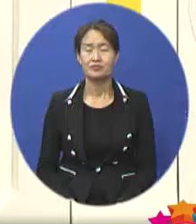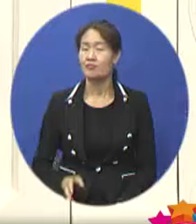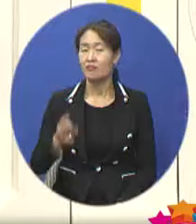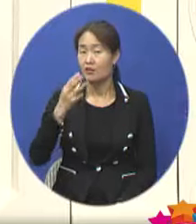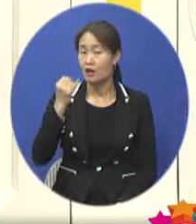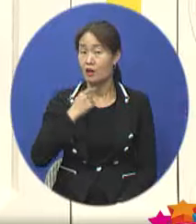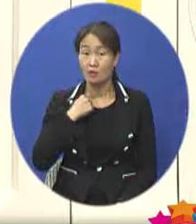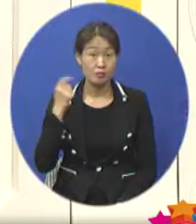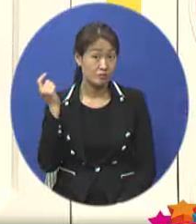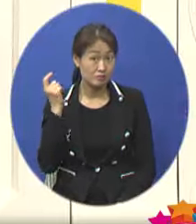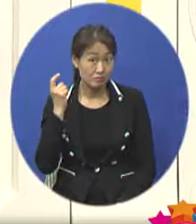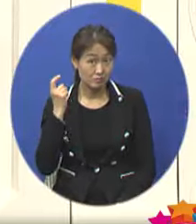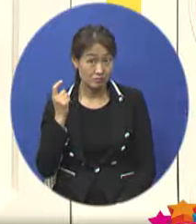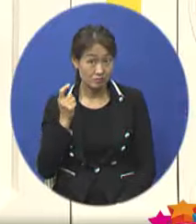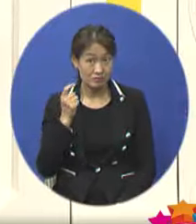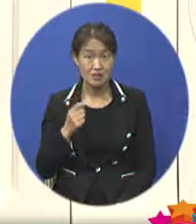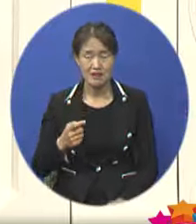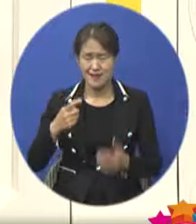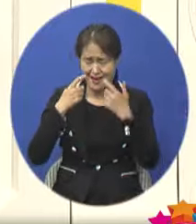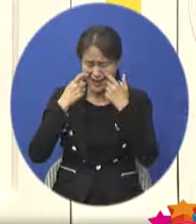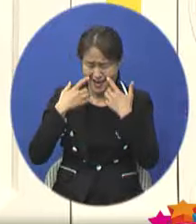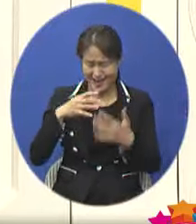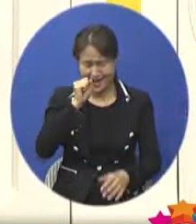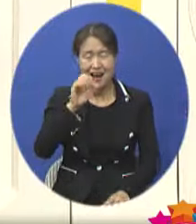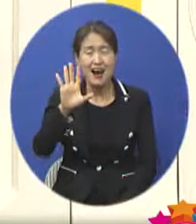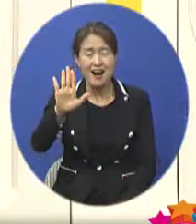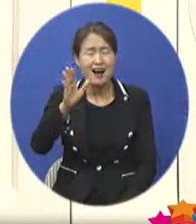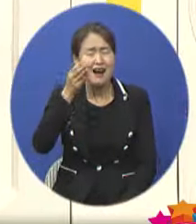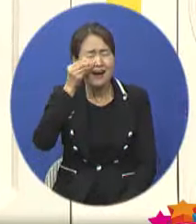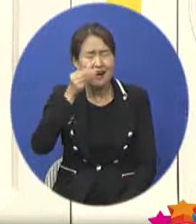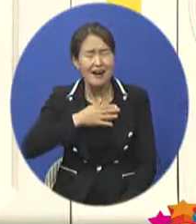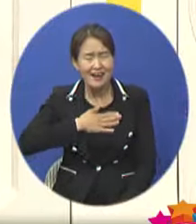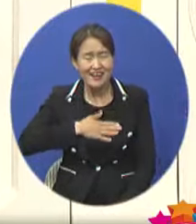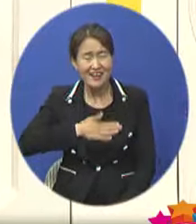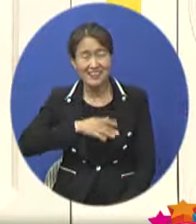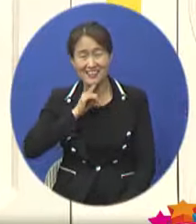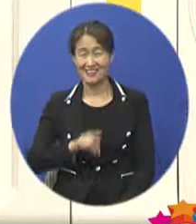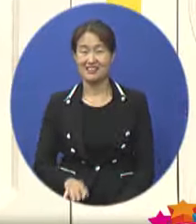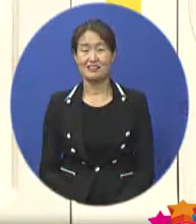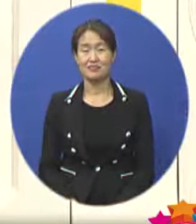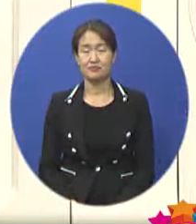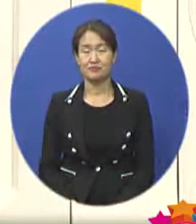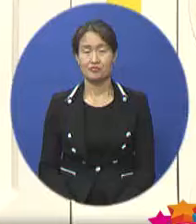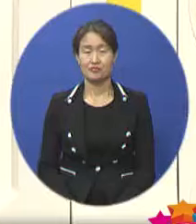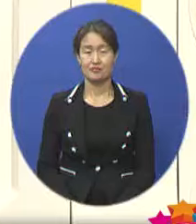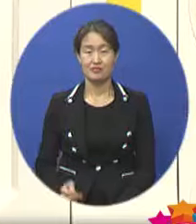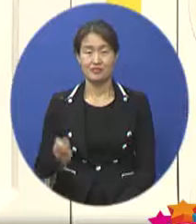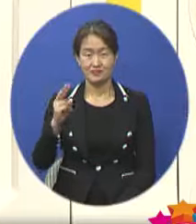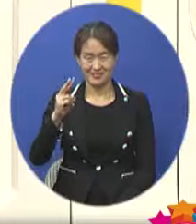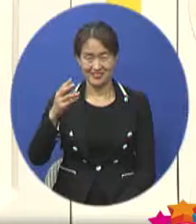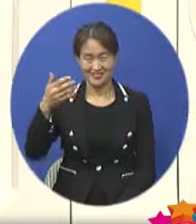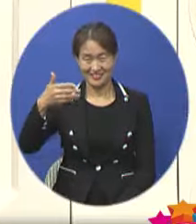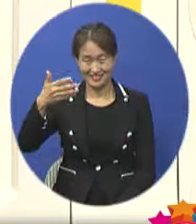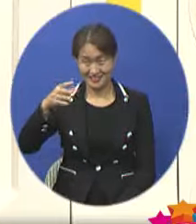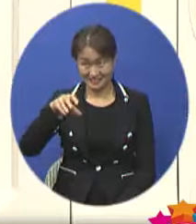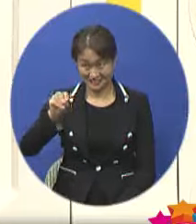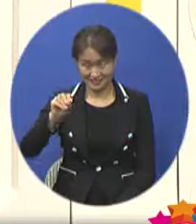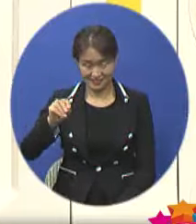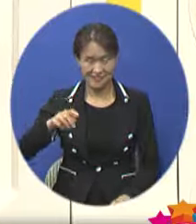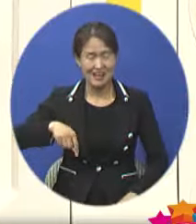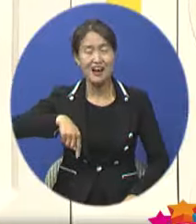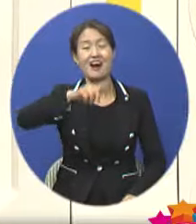할머니 목소리가 응. 어머니 목소리가 그냥 네, 좋게 들리지. 알았습니다. 예. 지금 이제 테레비도 끌어 가셨어요. 네. 좀 기다리시면 좀